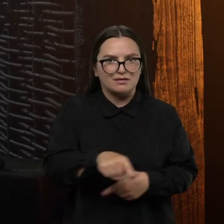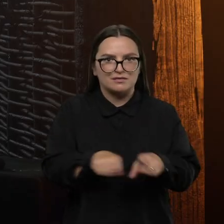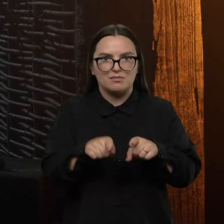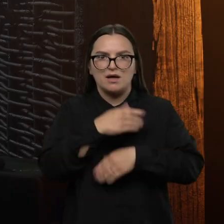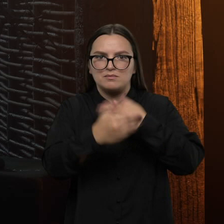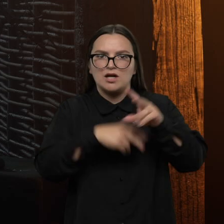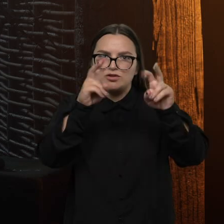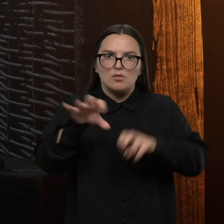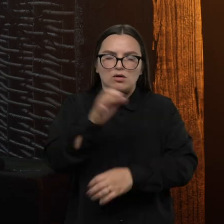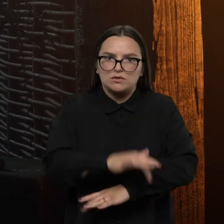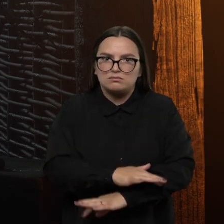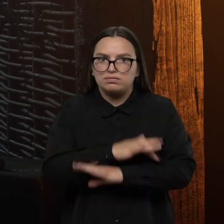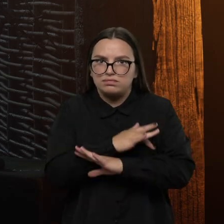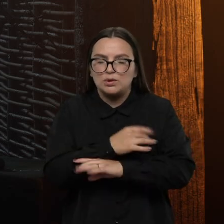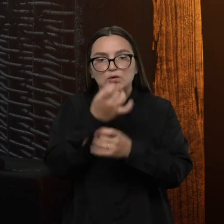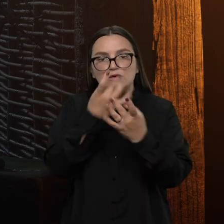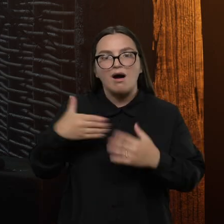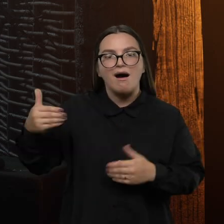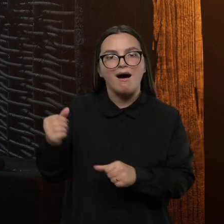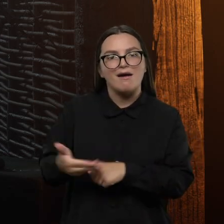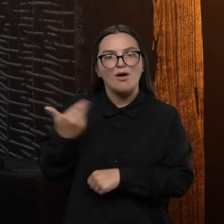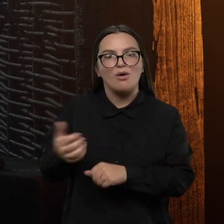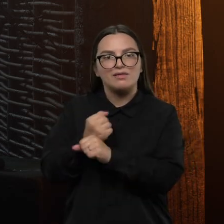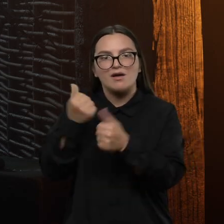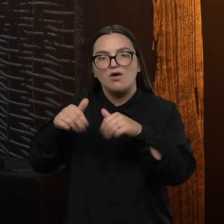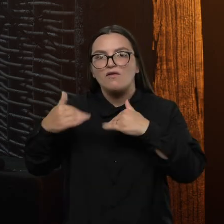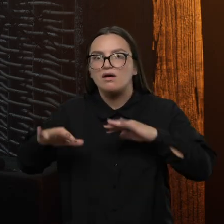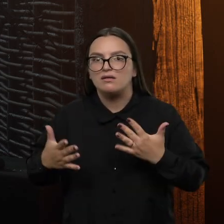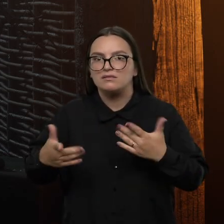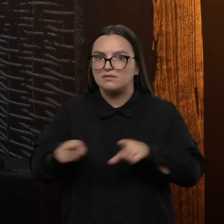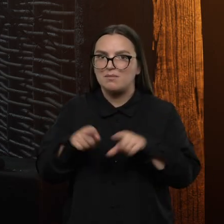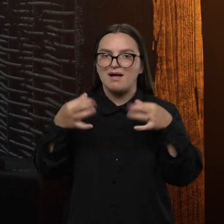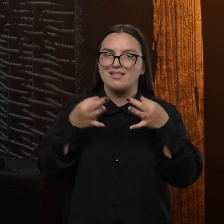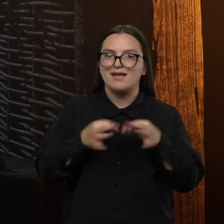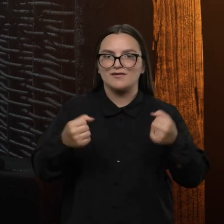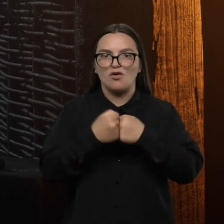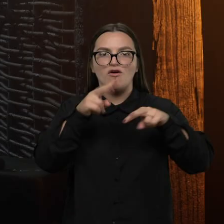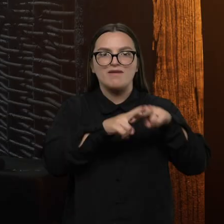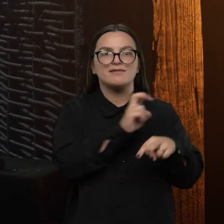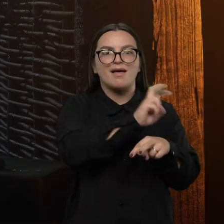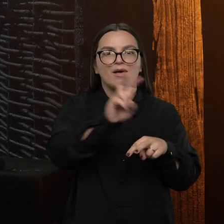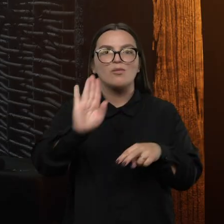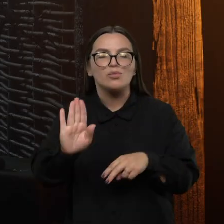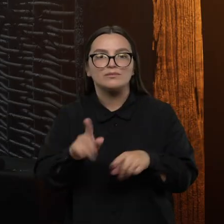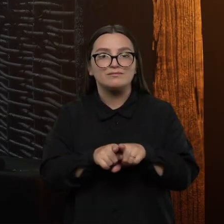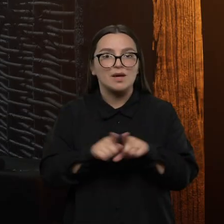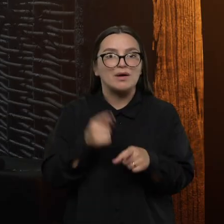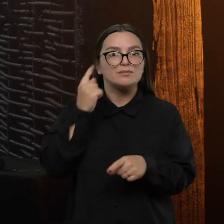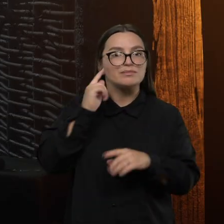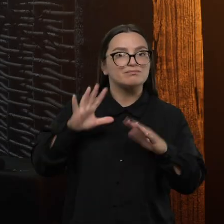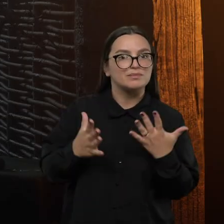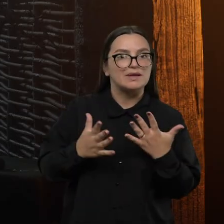medžiagą. Susipažinsime su archeologų darbu, aplankysime laisvės kovų vietas ir išgirsime